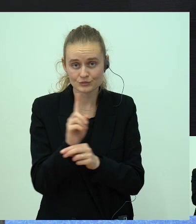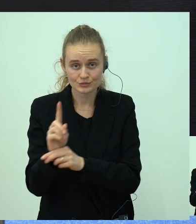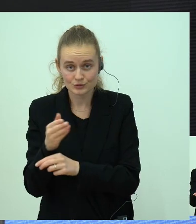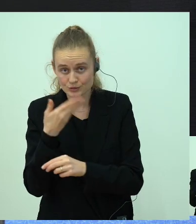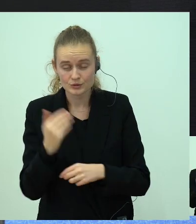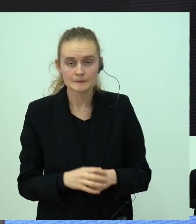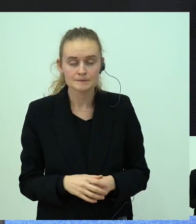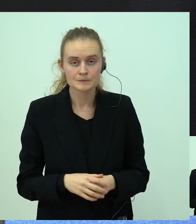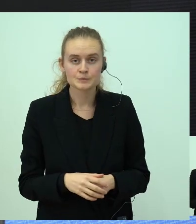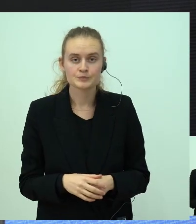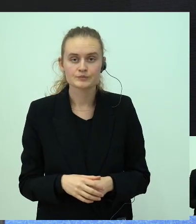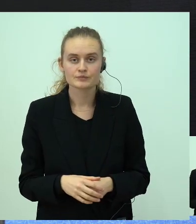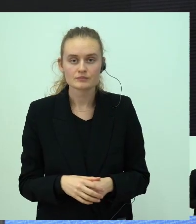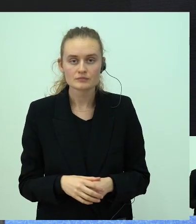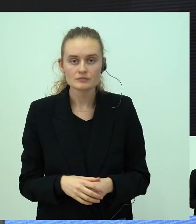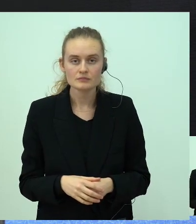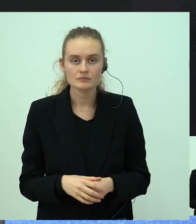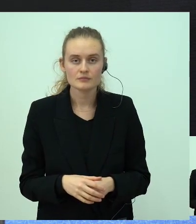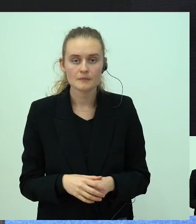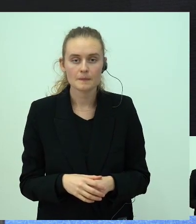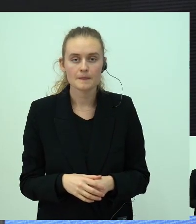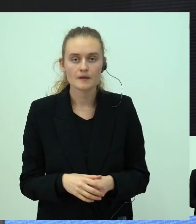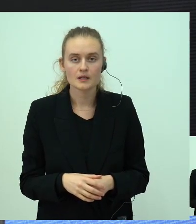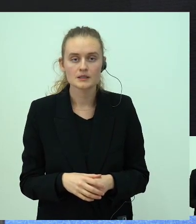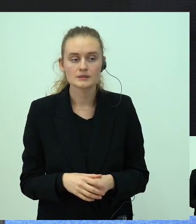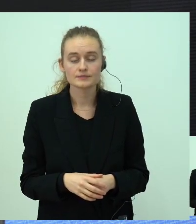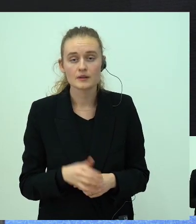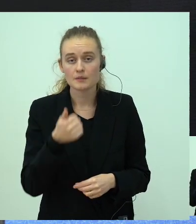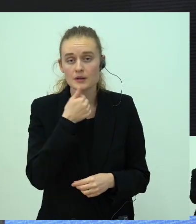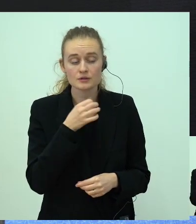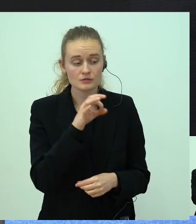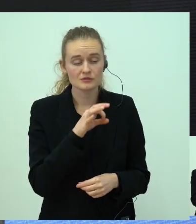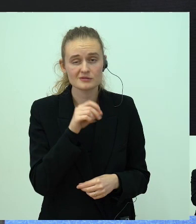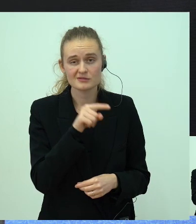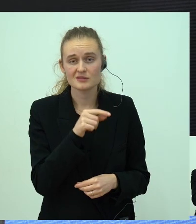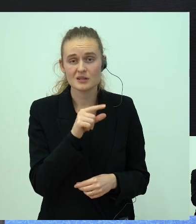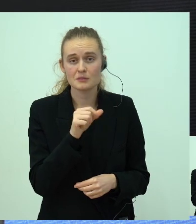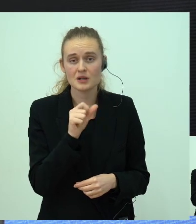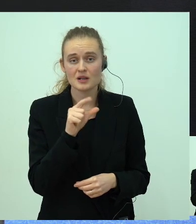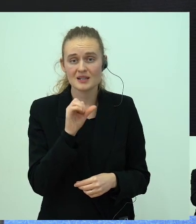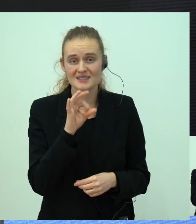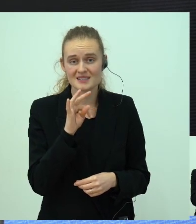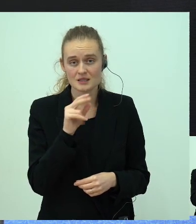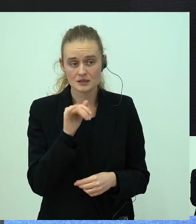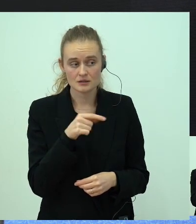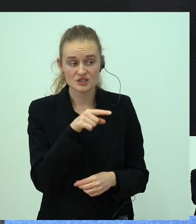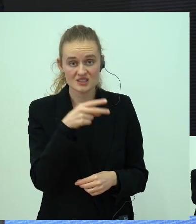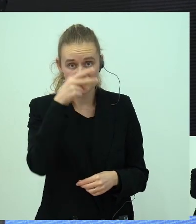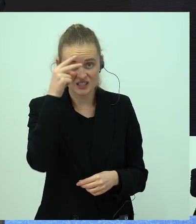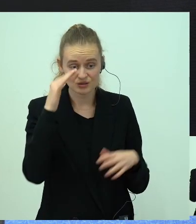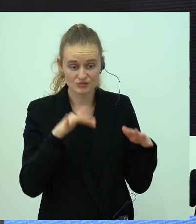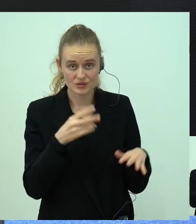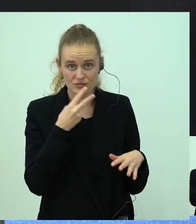Čia yra dalykai, apie kuriuos daugelis pamiršta, bet tarkim, kalbant apie Palestiną, bent jau čia Lietuvoje,